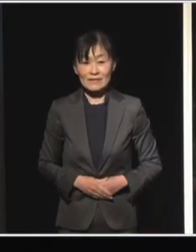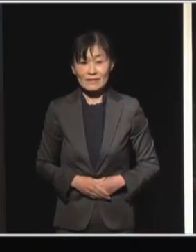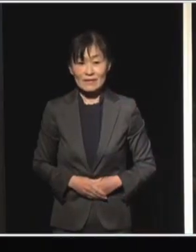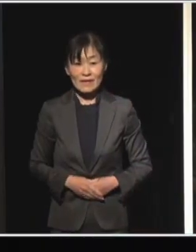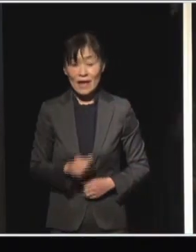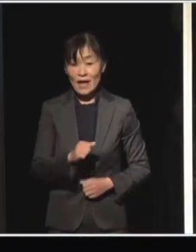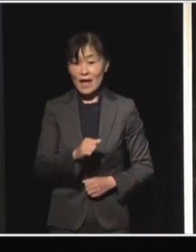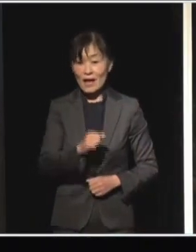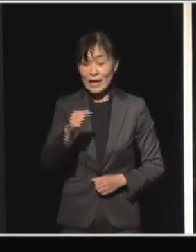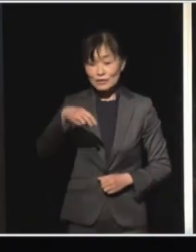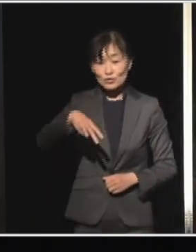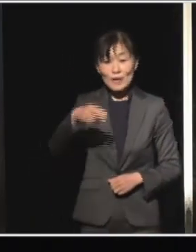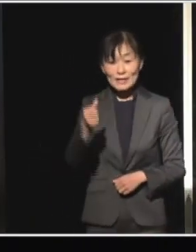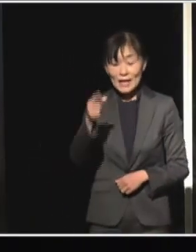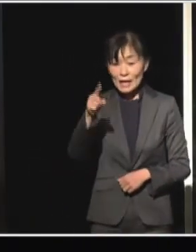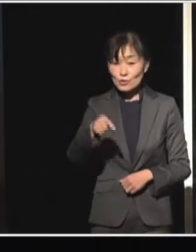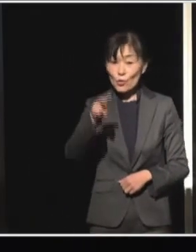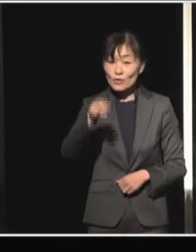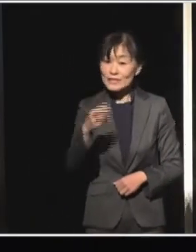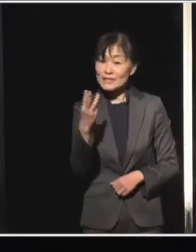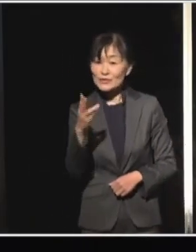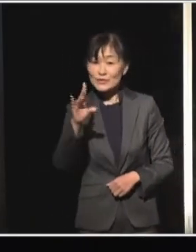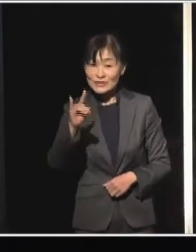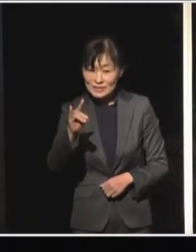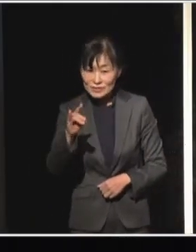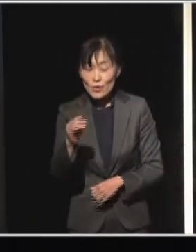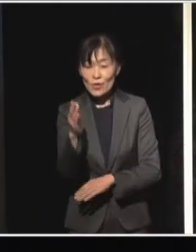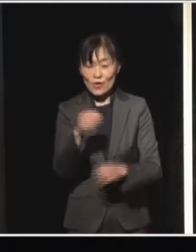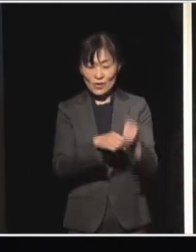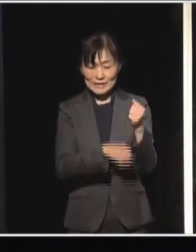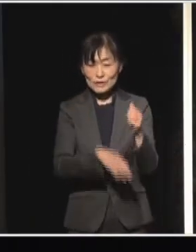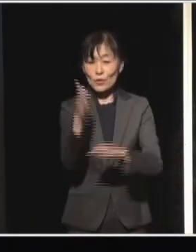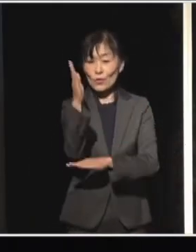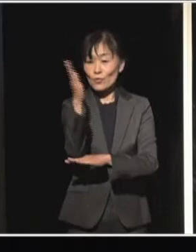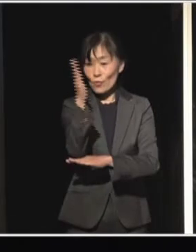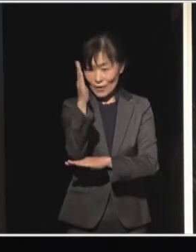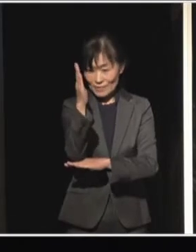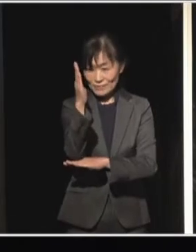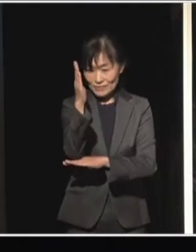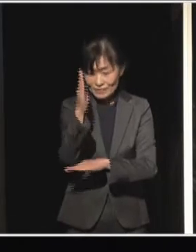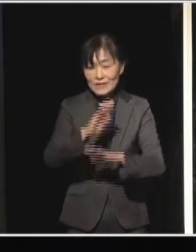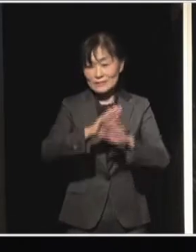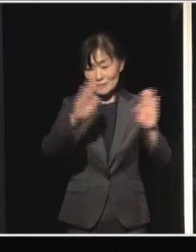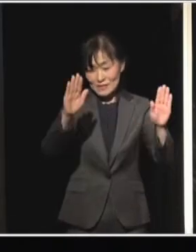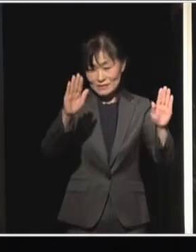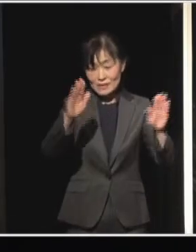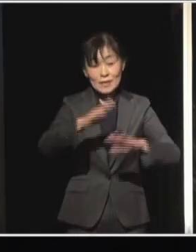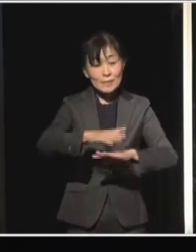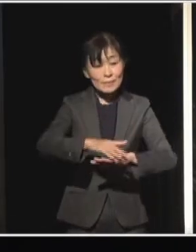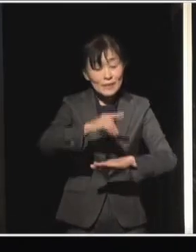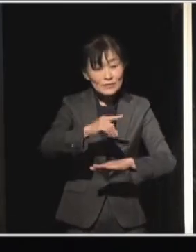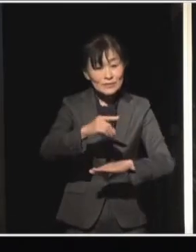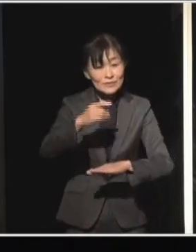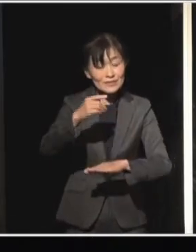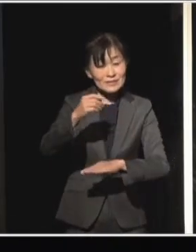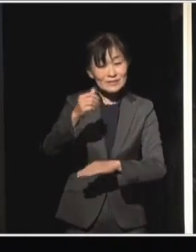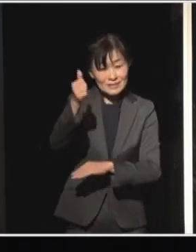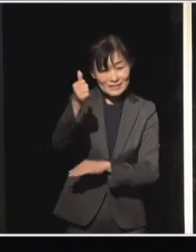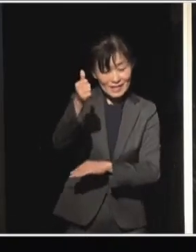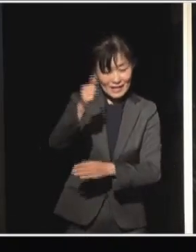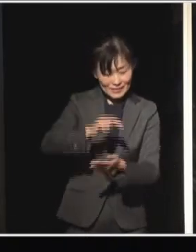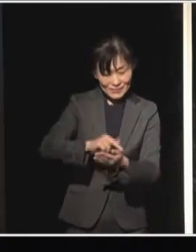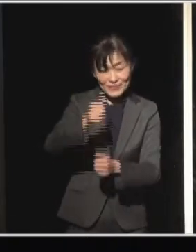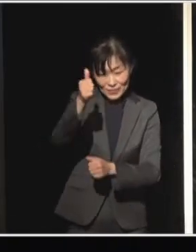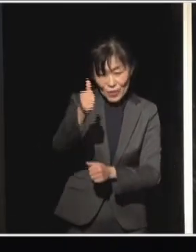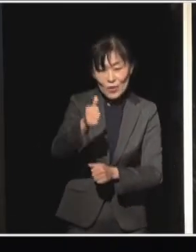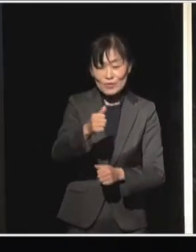勝俣範之先生の基調講演の方に移らせて頂きたいと思いますはじめに先生のプロフィールをご紹介いたし